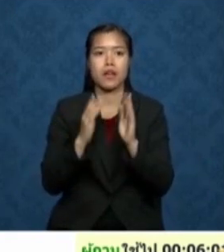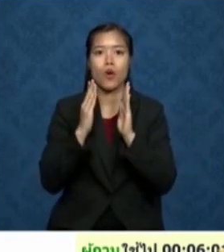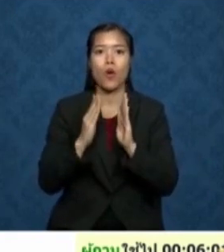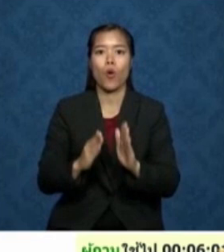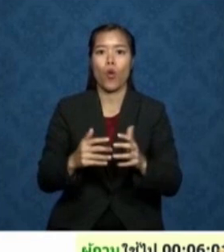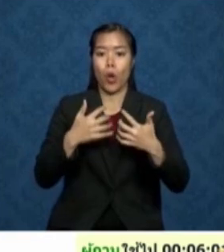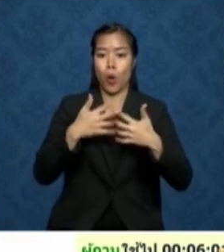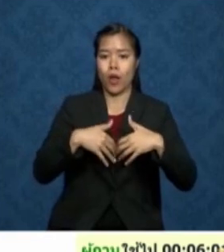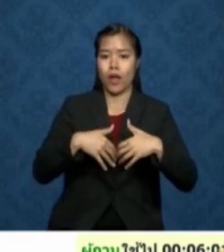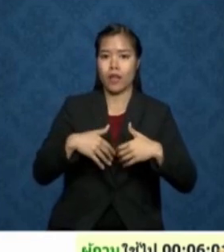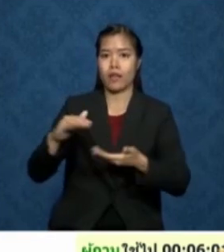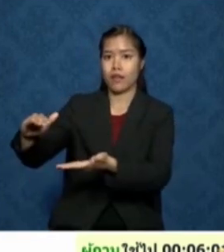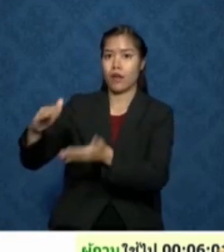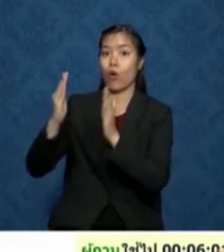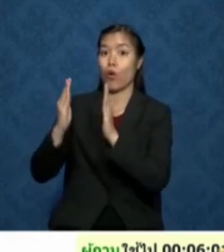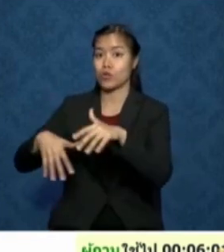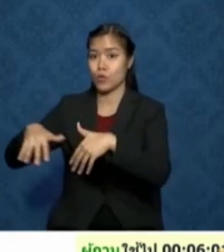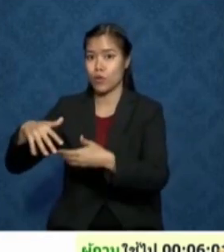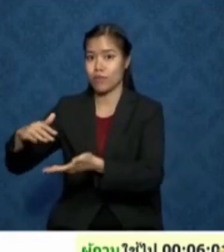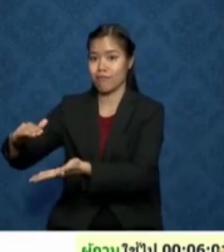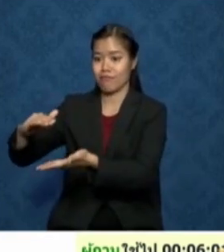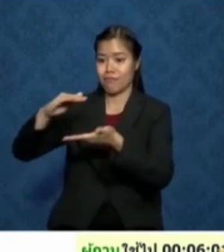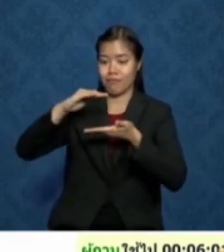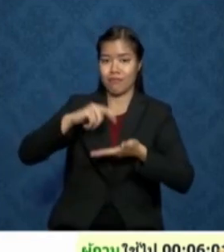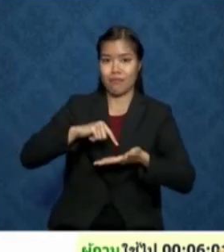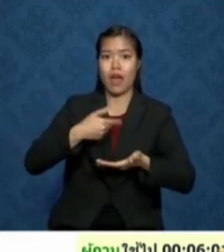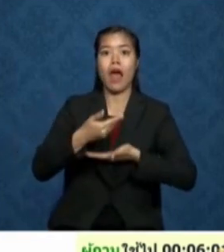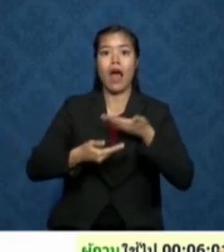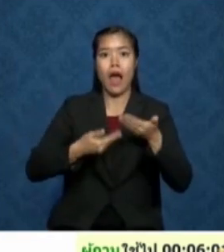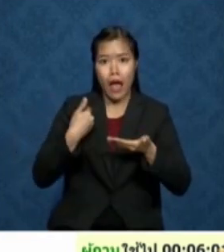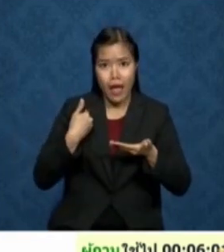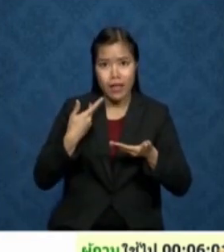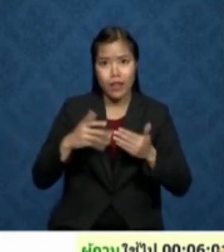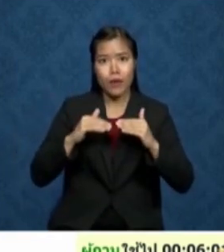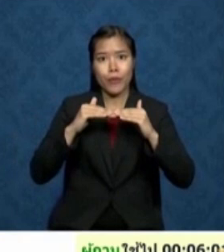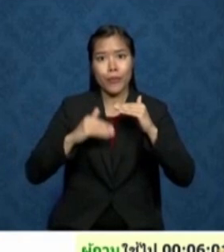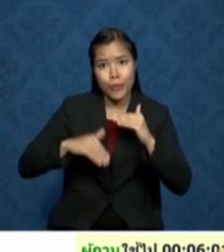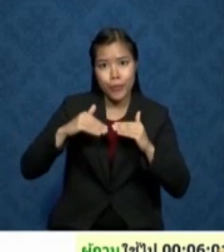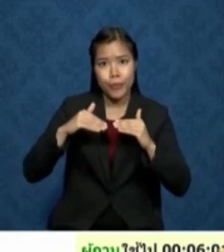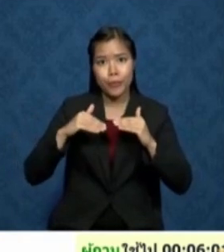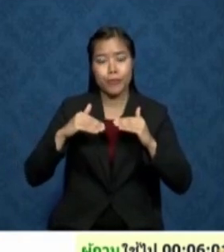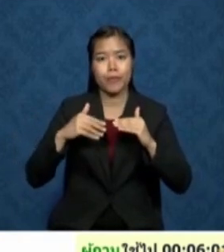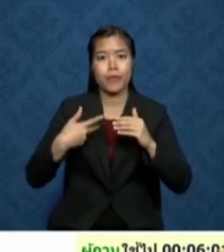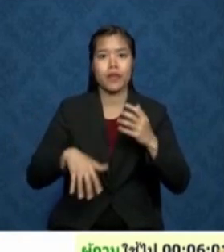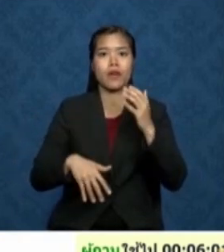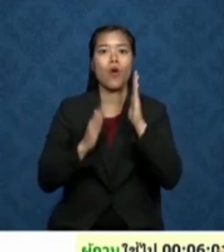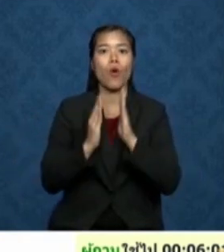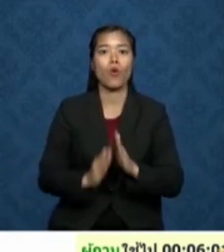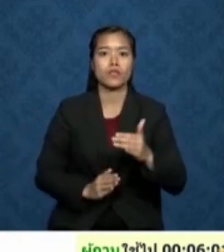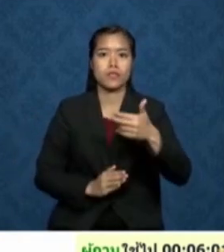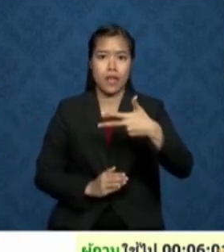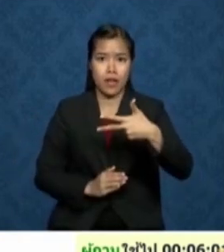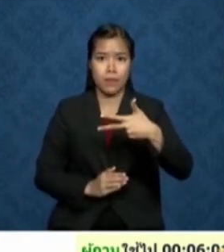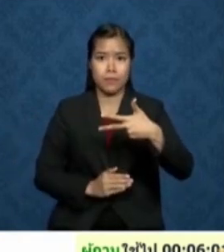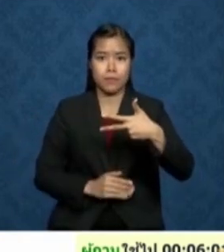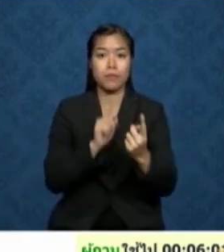มีการคิค่าชางน้หนักจากเศษกรณ์เราพบอยู่ 3 รายใน 3 รายเป็การ